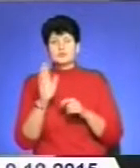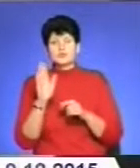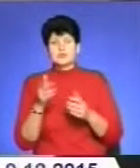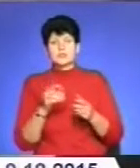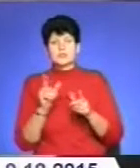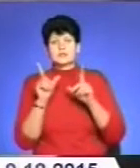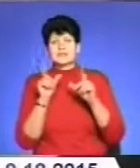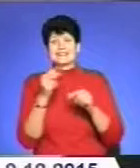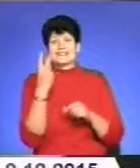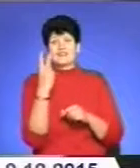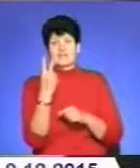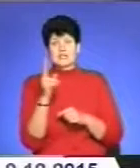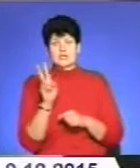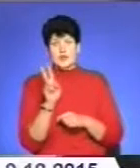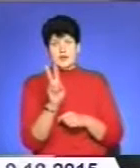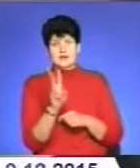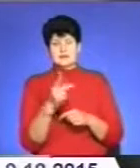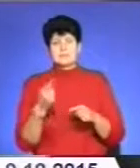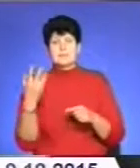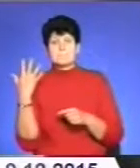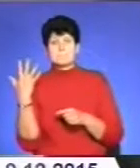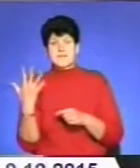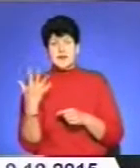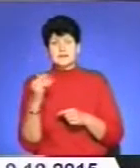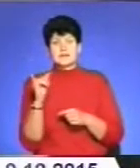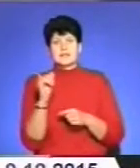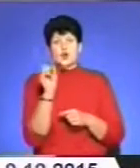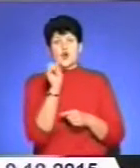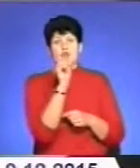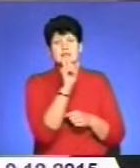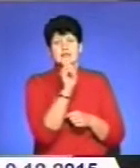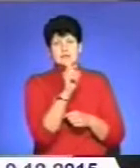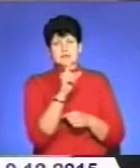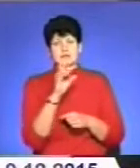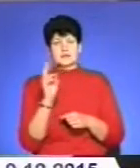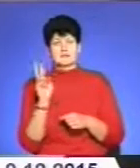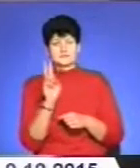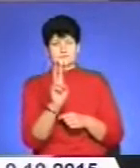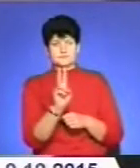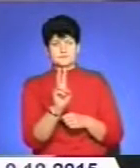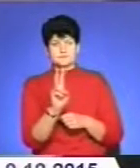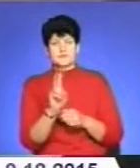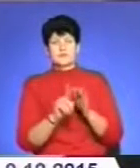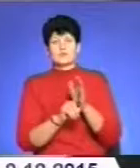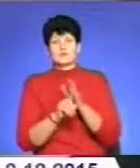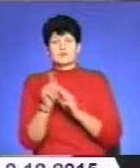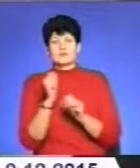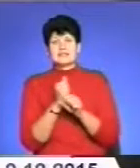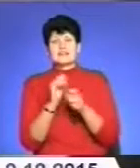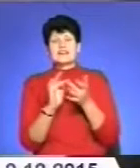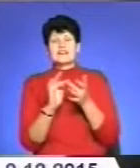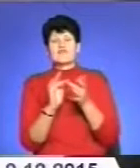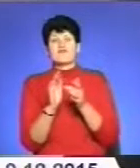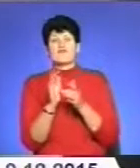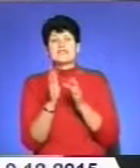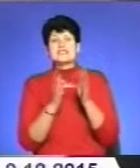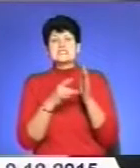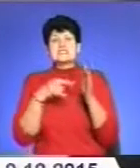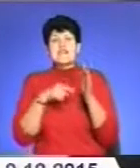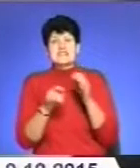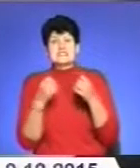два тролейбуси. Це 5-й маршрут і 11-й маршрут. Запустимо ми їх на період різдвяних новорічних свят, починаючи